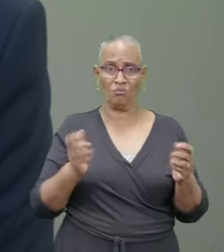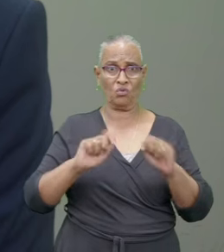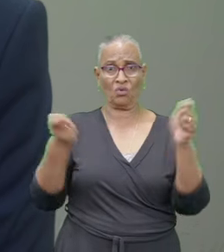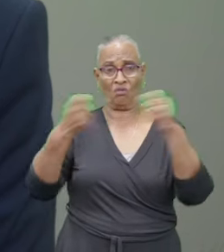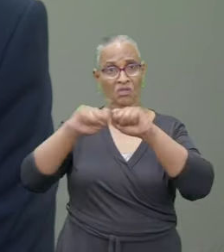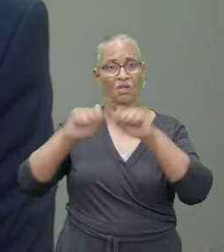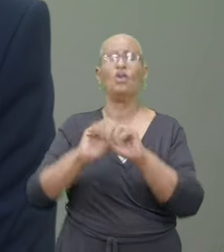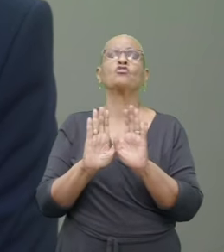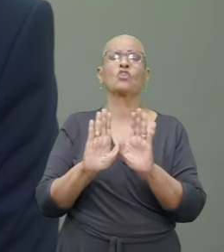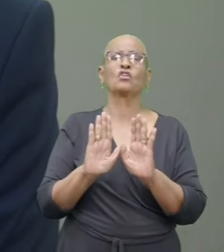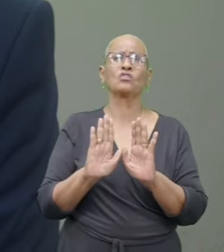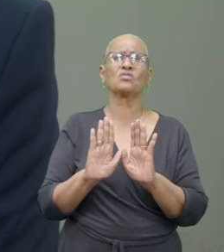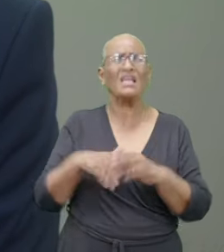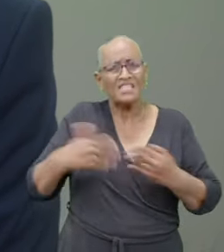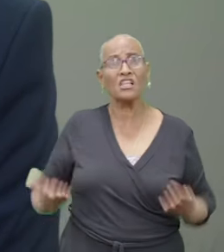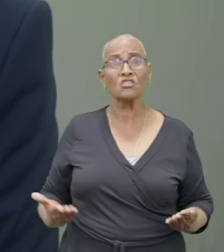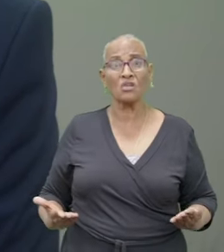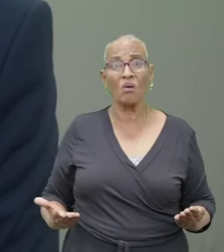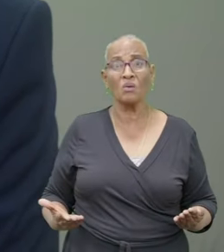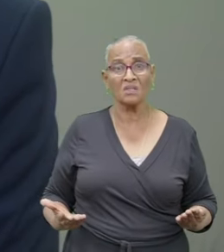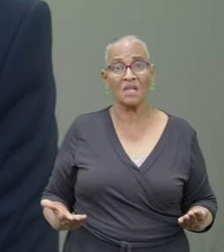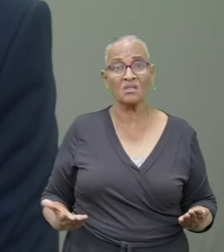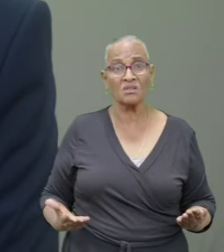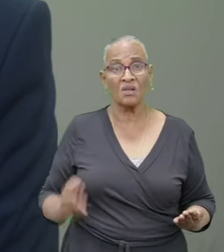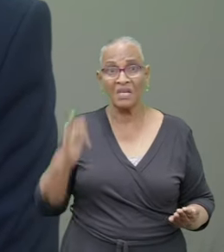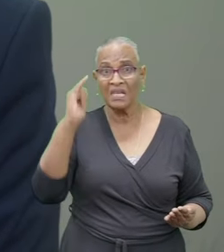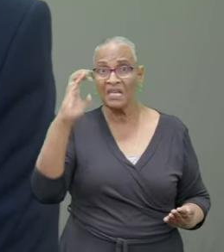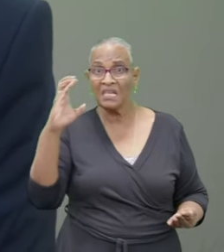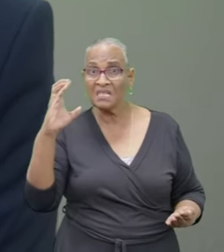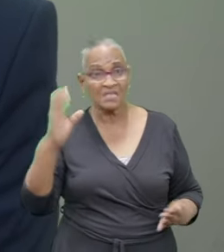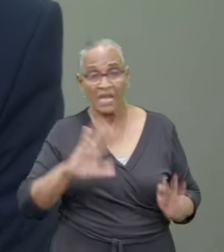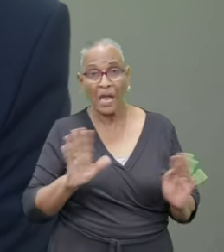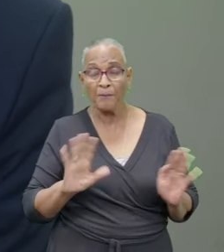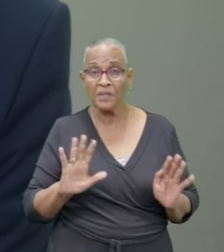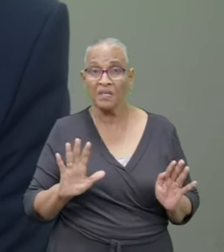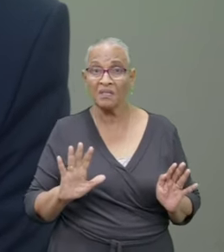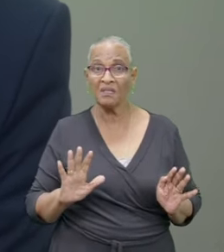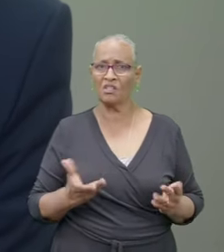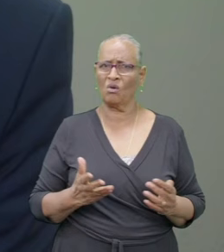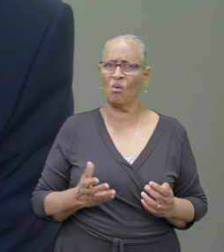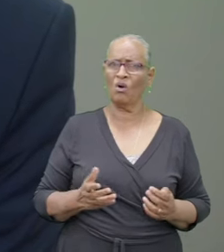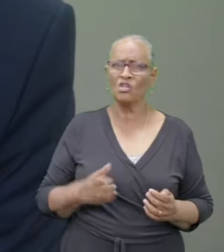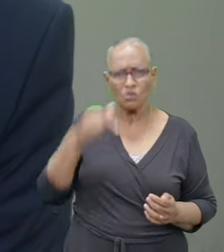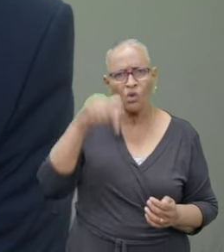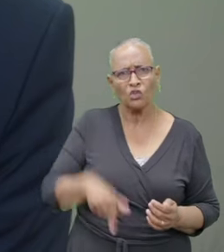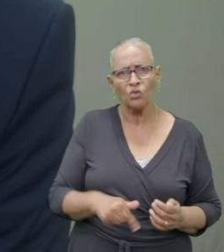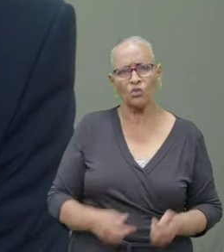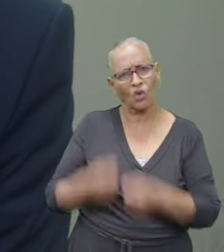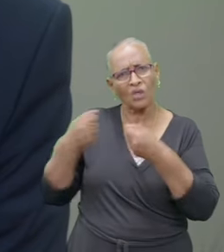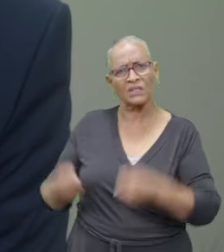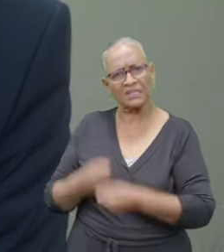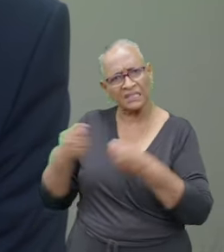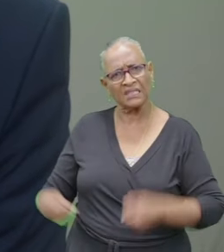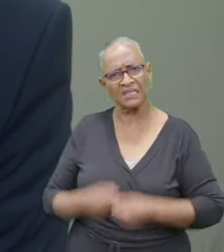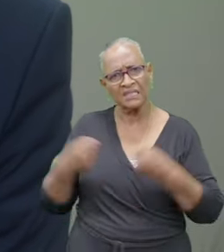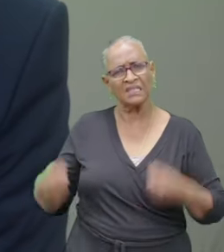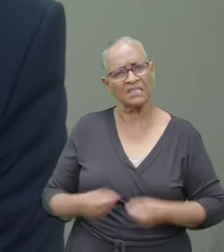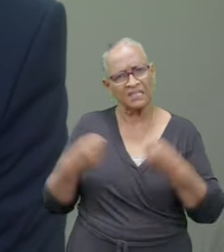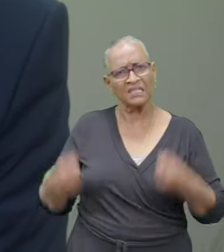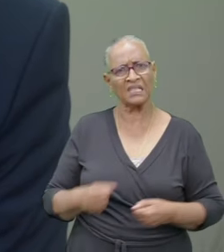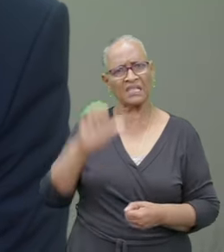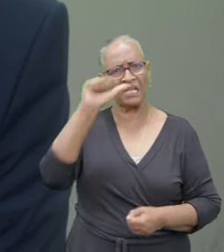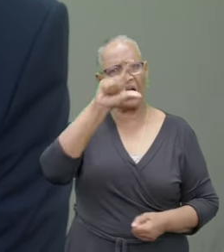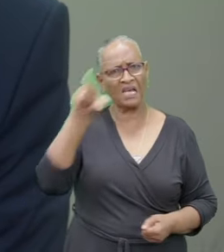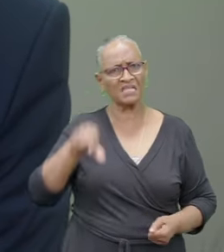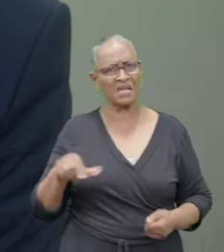Ja, maar is dat zo? Zijn er geen NICU-verpleegkundigen op de afdeling? Nee, ik ga dan de directeur vragen van AZP om aan te geven